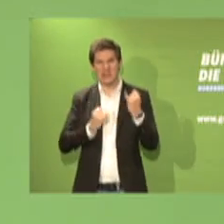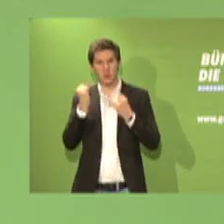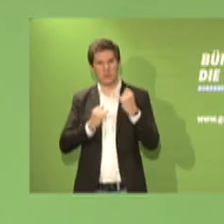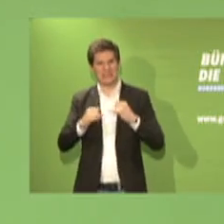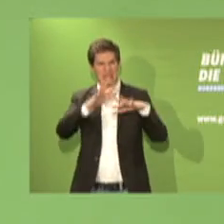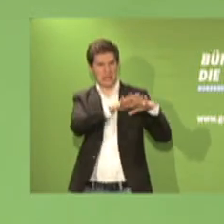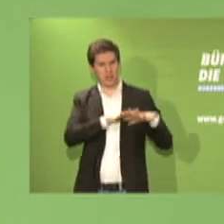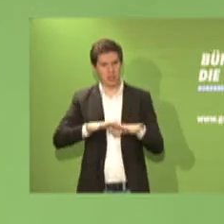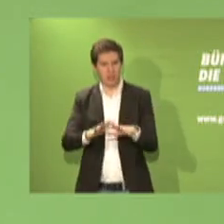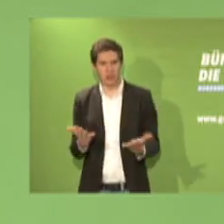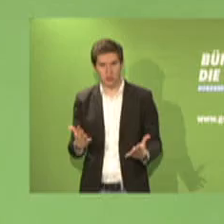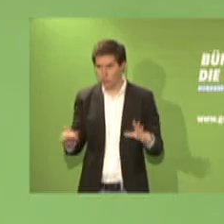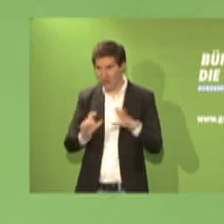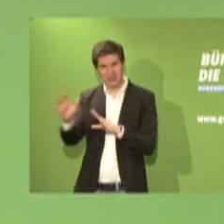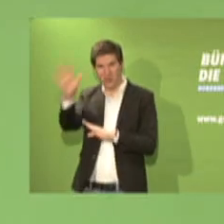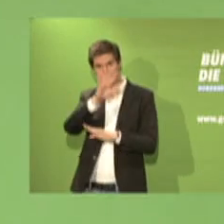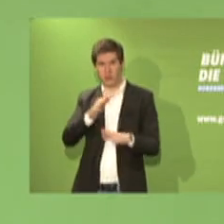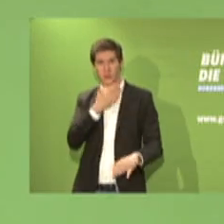ist.